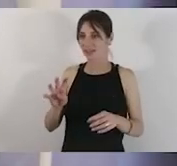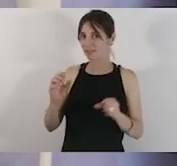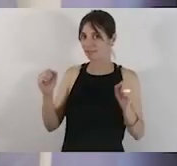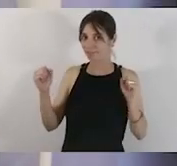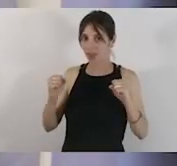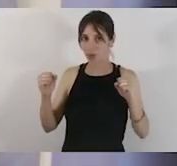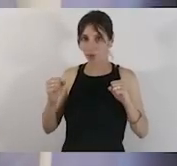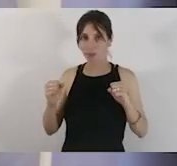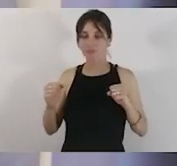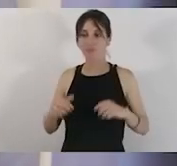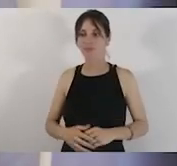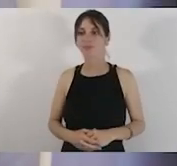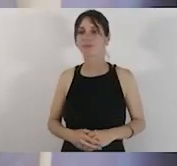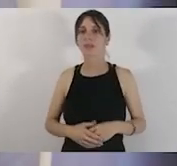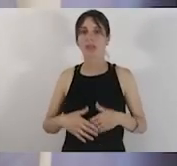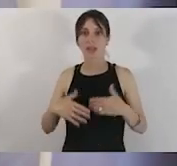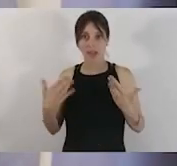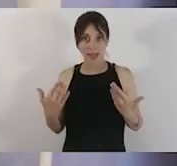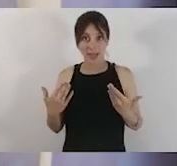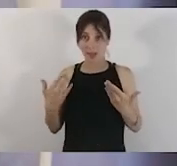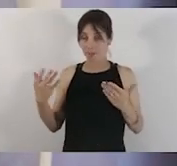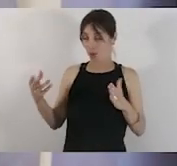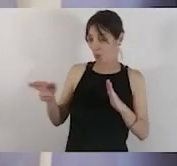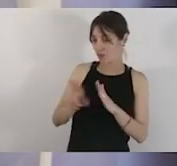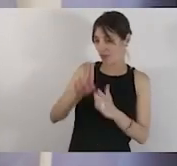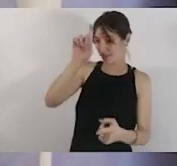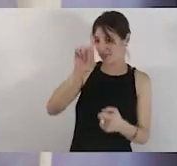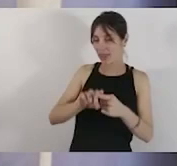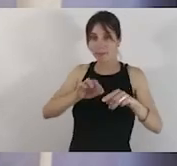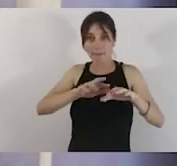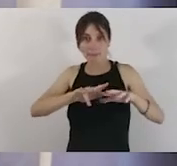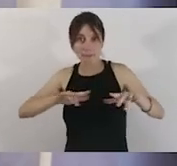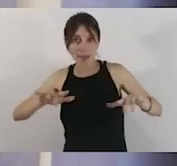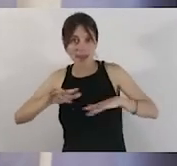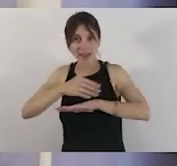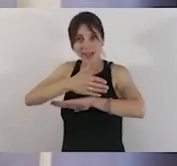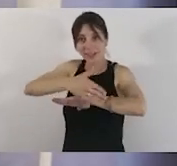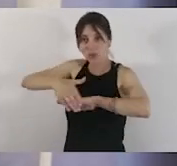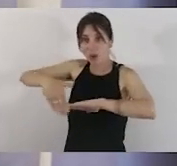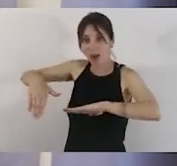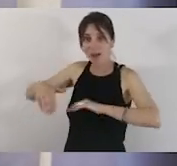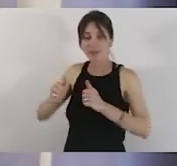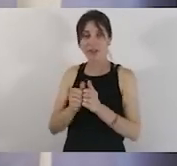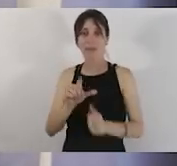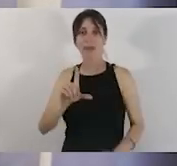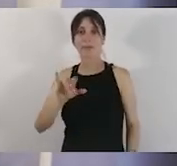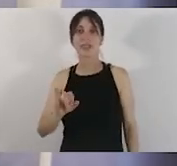on revient sur la mer et le littoral avec Madame Liebrecht, le rapport 21.